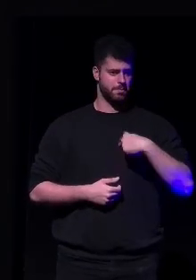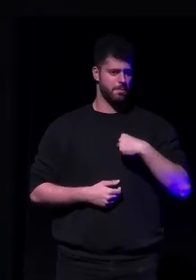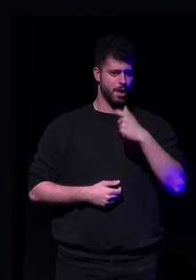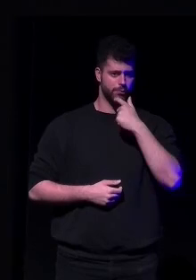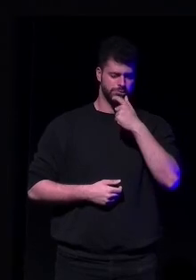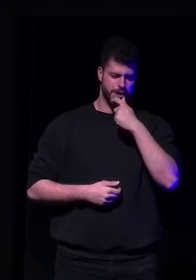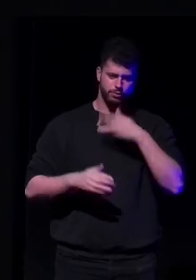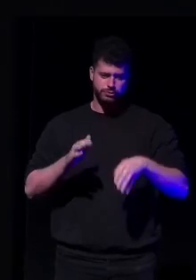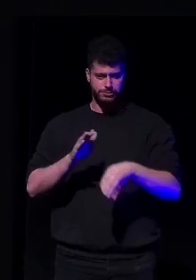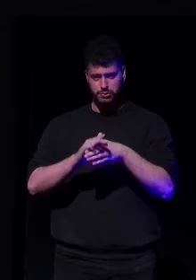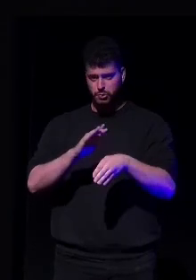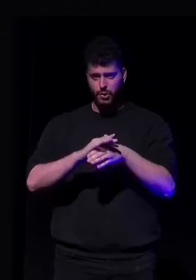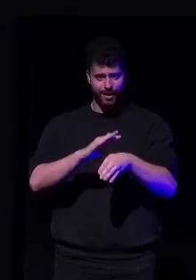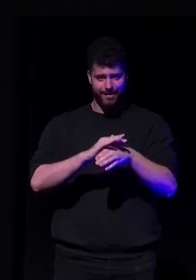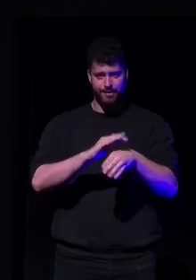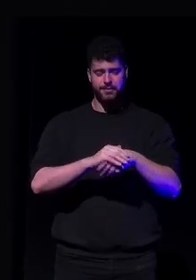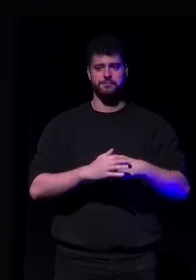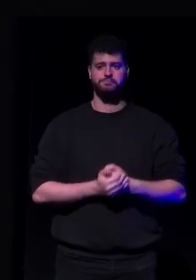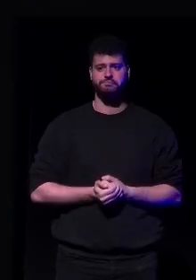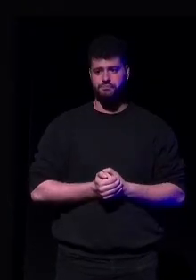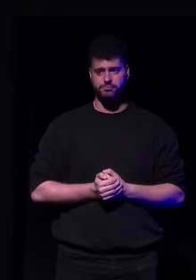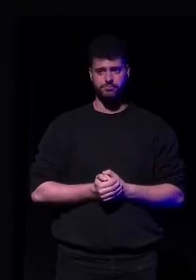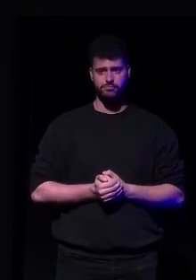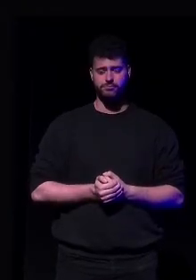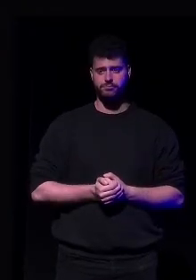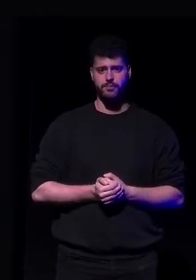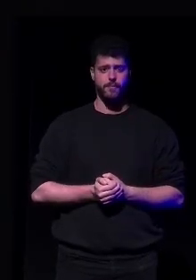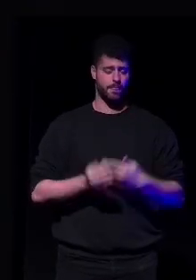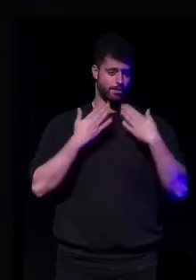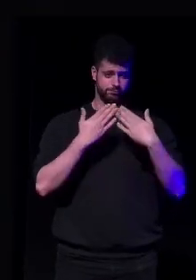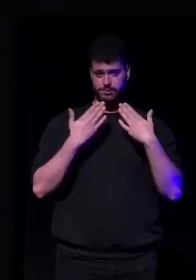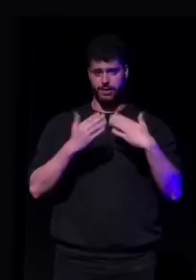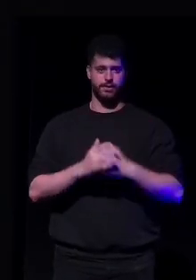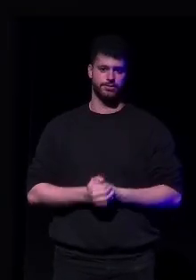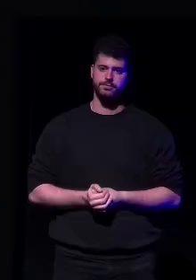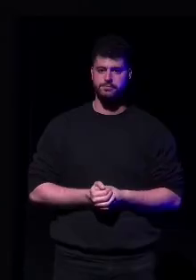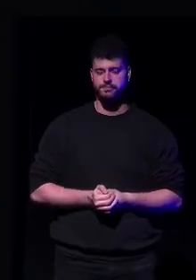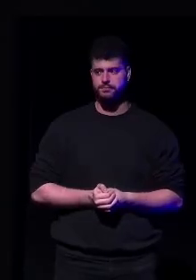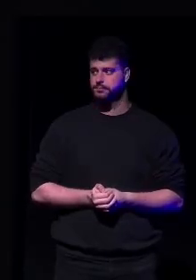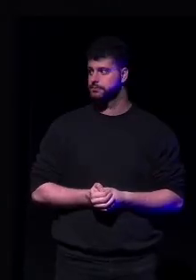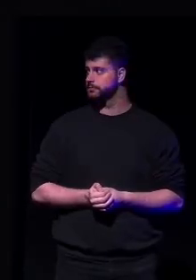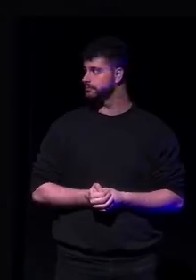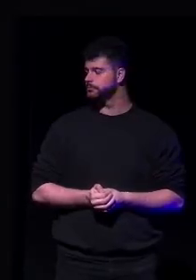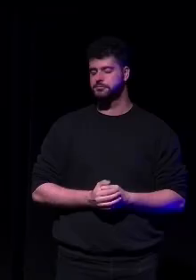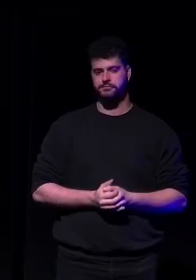aquest tipus de turisme, que fos, o si seguís el turisme, que fos d'aquesta manera. Així que moltes gràcies i endavant.